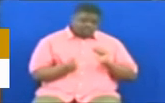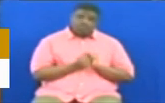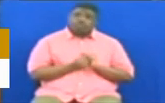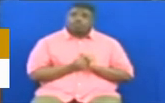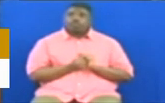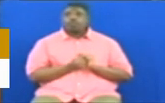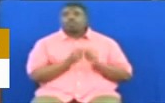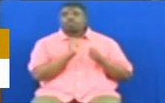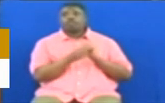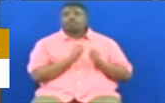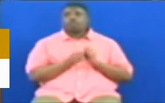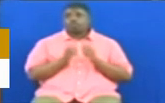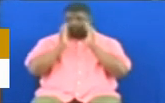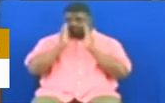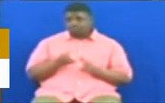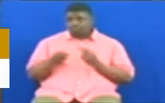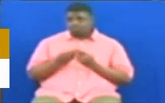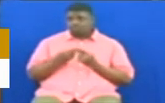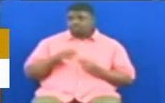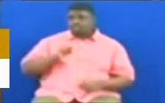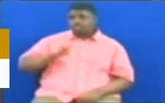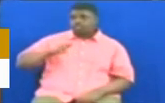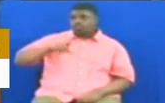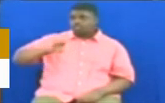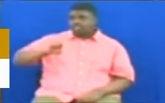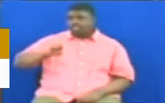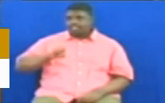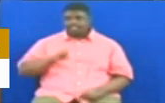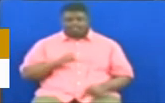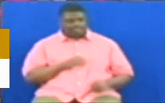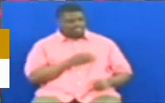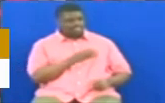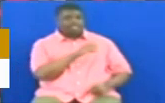Kifungu cha 15 kinamarekebisho Mheshimiwa Dr. Sware na Mheshimiwa Saada Mkuu.